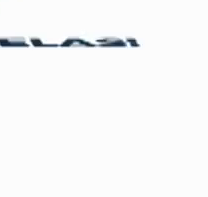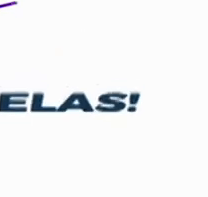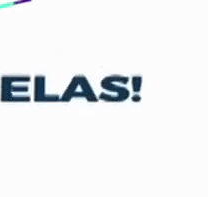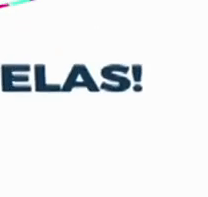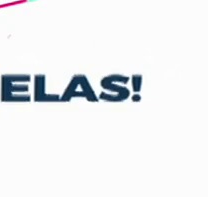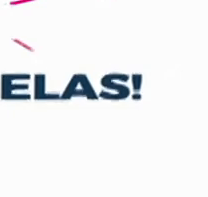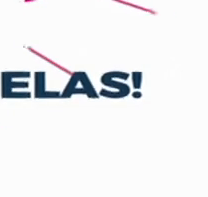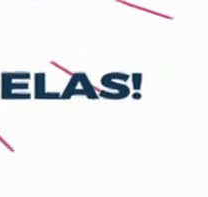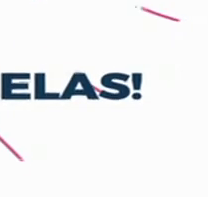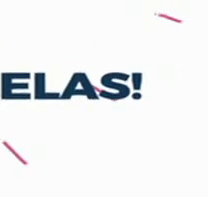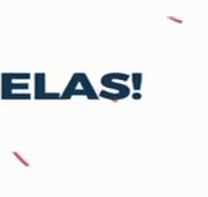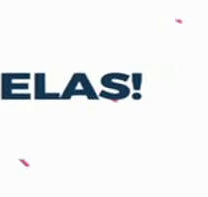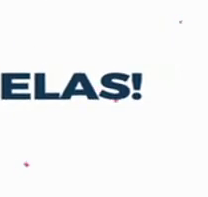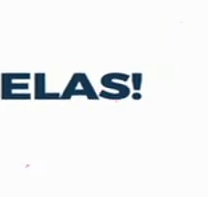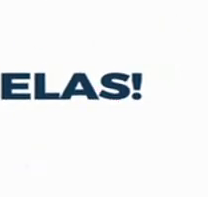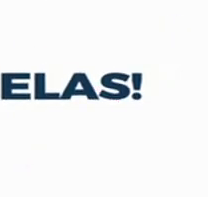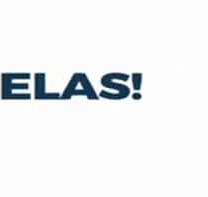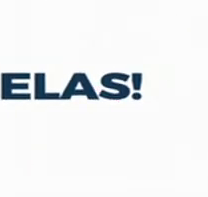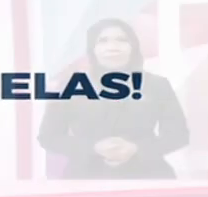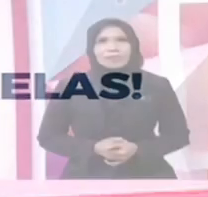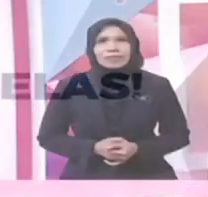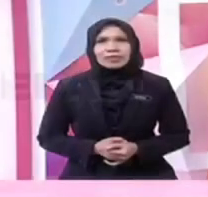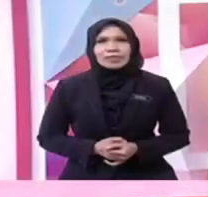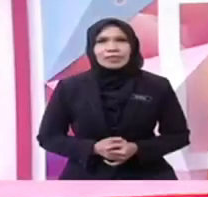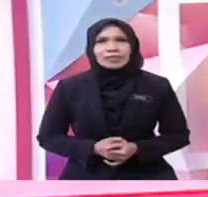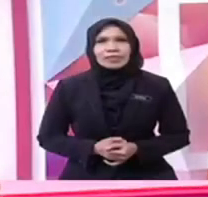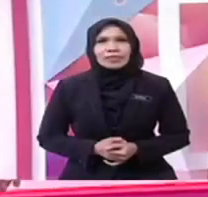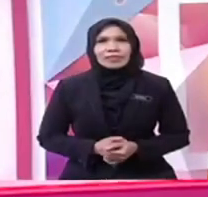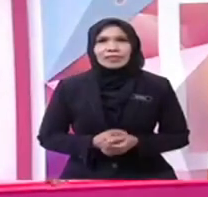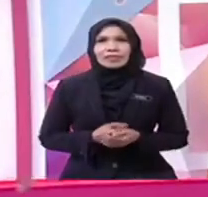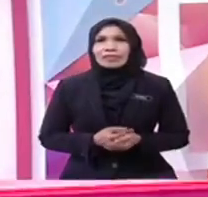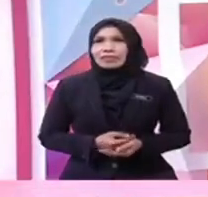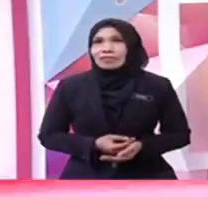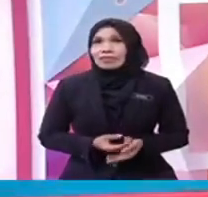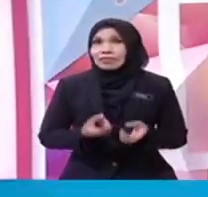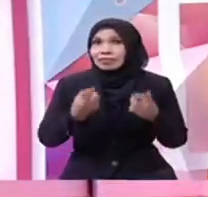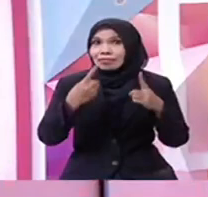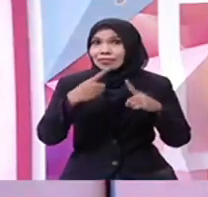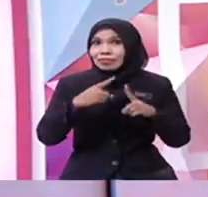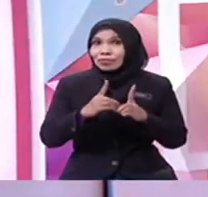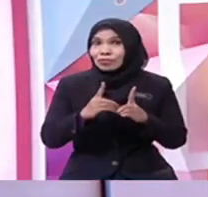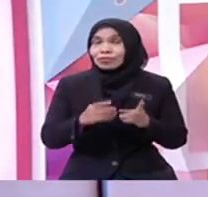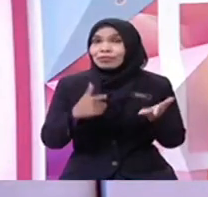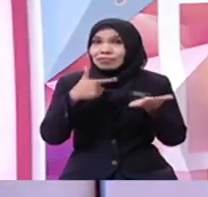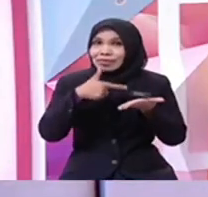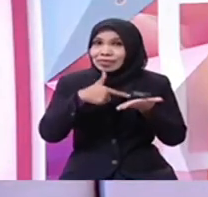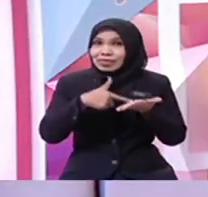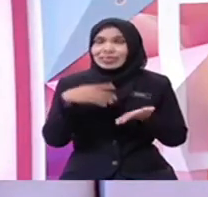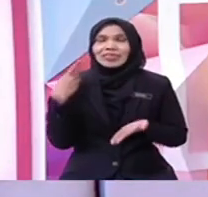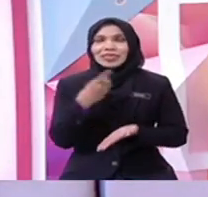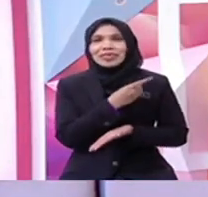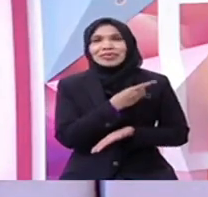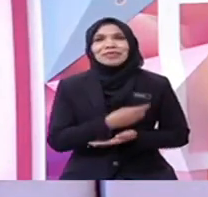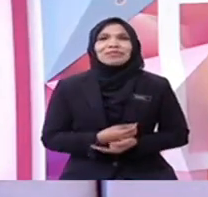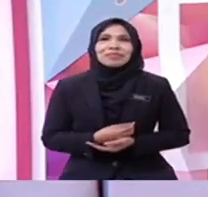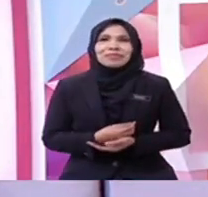Sidik TV key Hai by kembali kita dhimahi dititipi piyama gimana hari